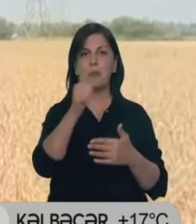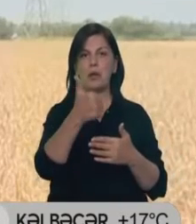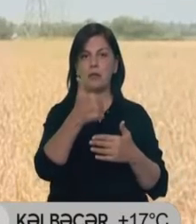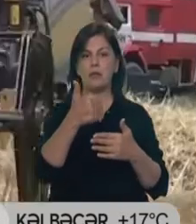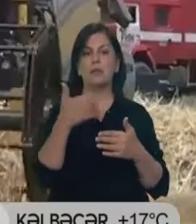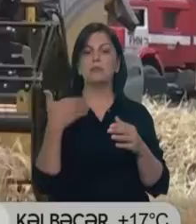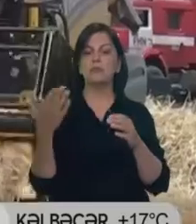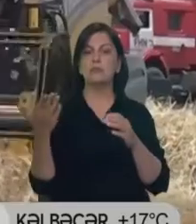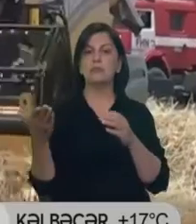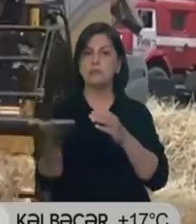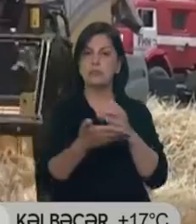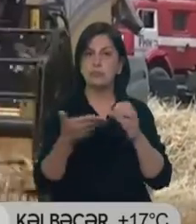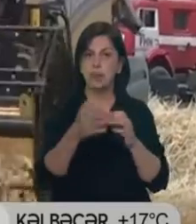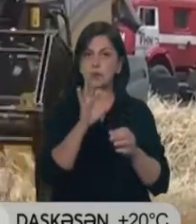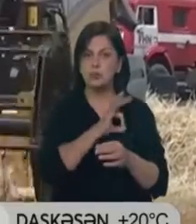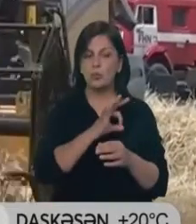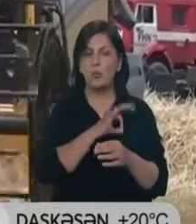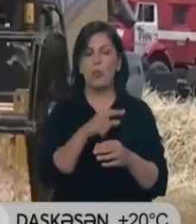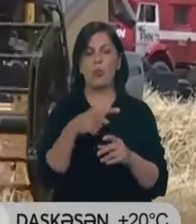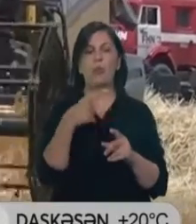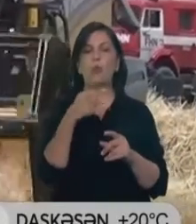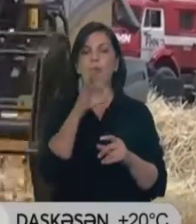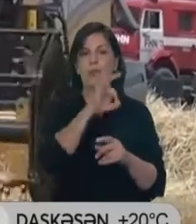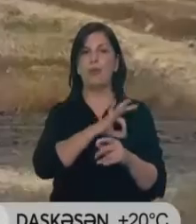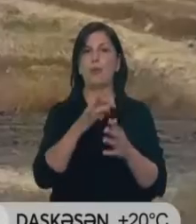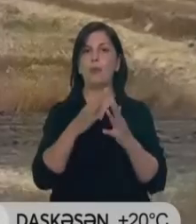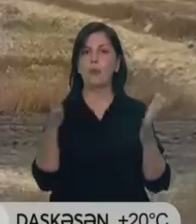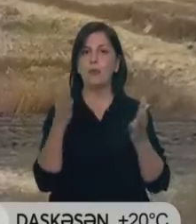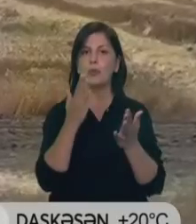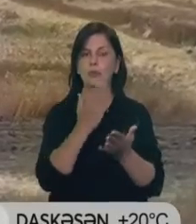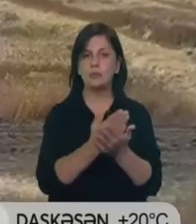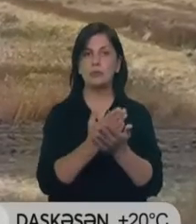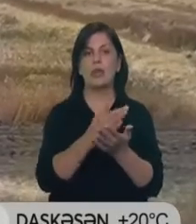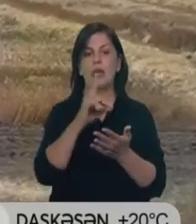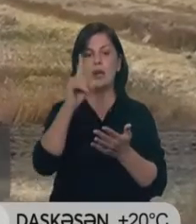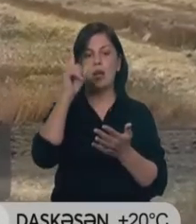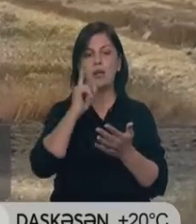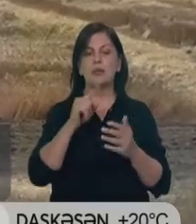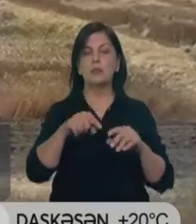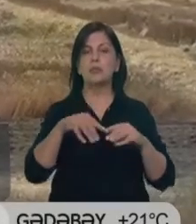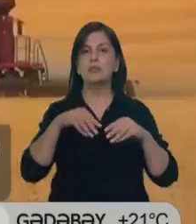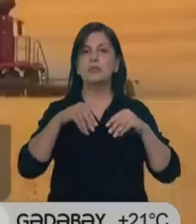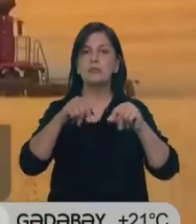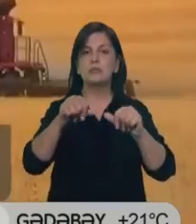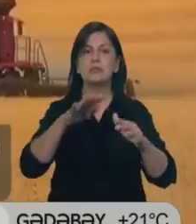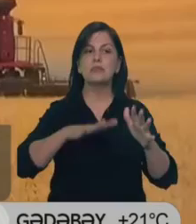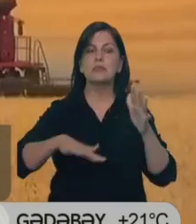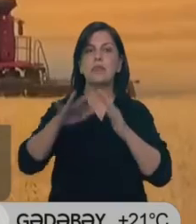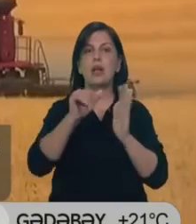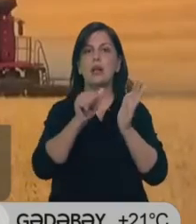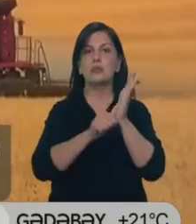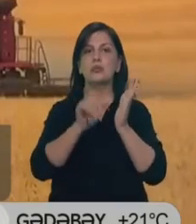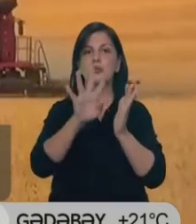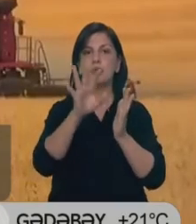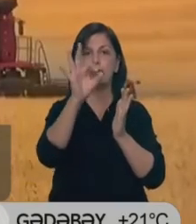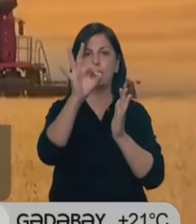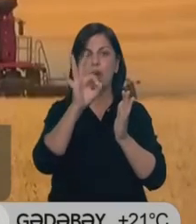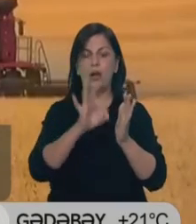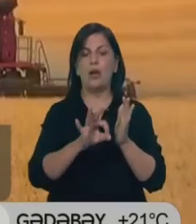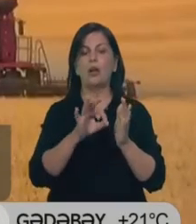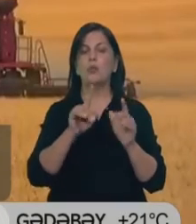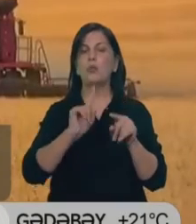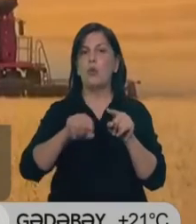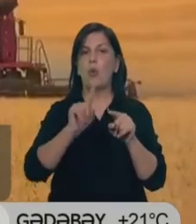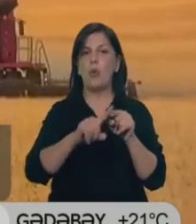də nəticələr var. Qeyd edək ki, hazırda Azərbaycanda taxıl sahələrinin 64%-ində biçin artıq başa çatıb. Bu